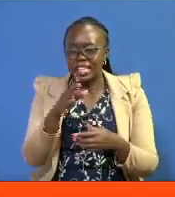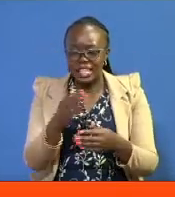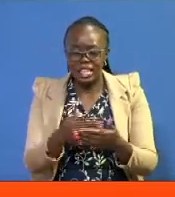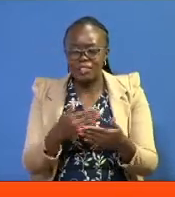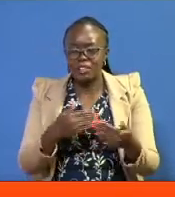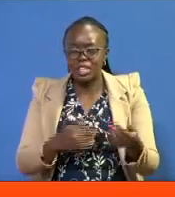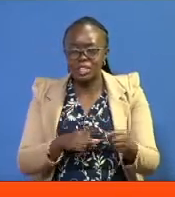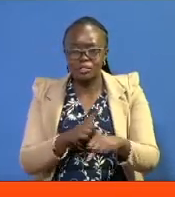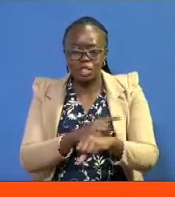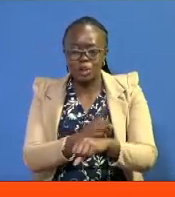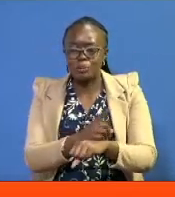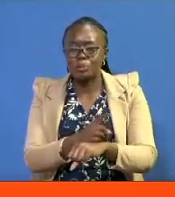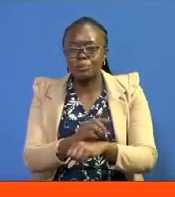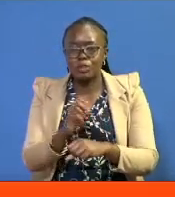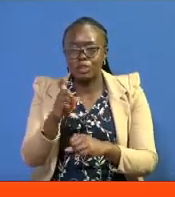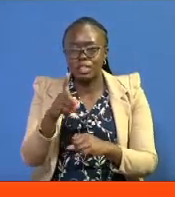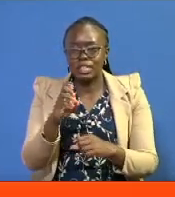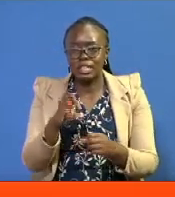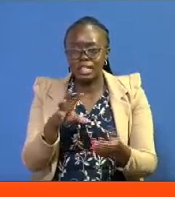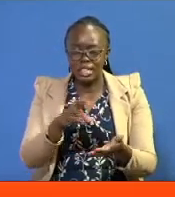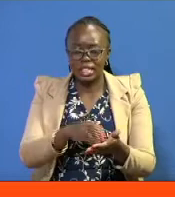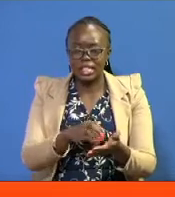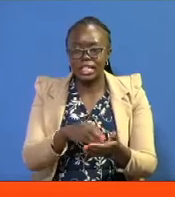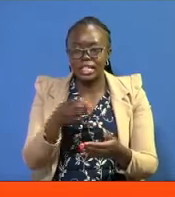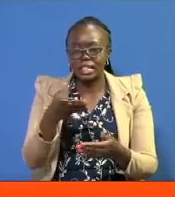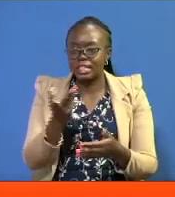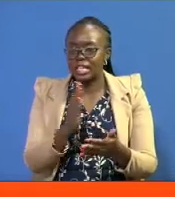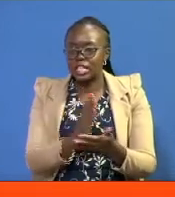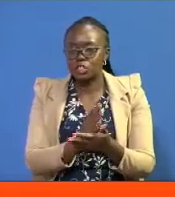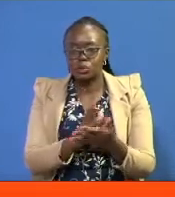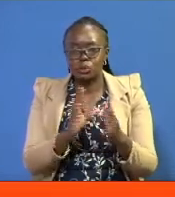ya mahakama kuu kuweka kesi hiyo kuwa ya dharura.